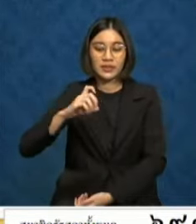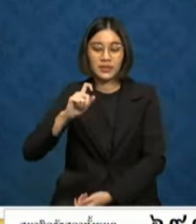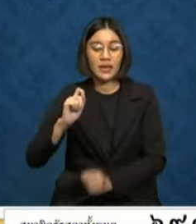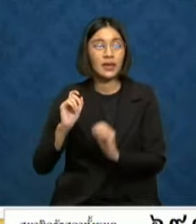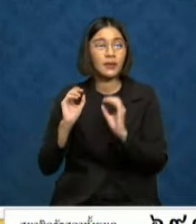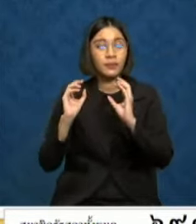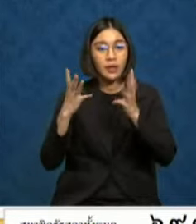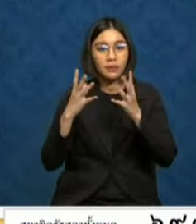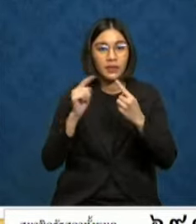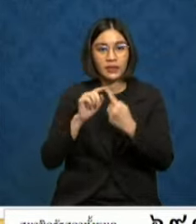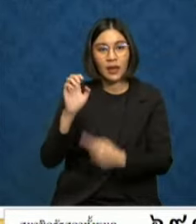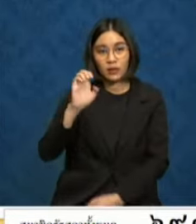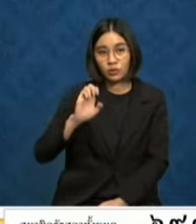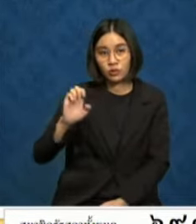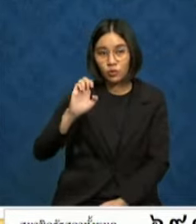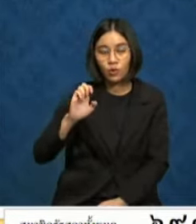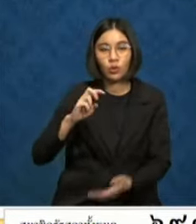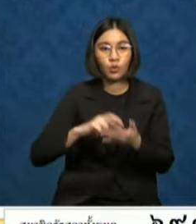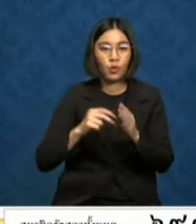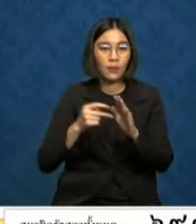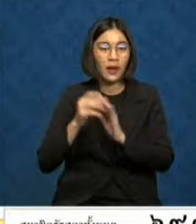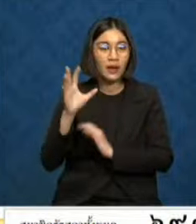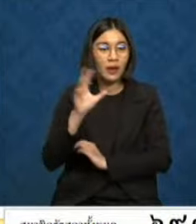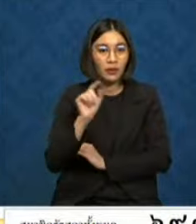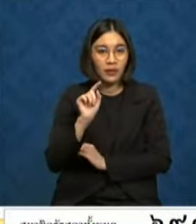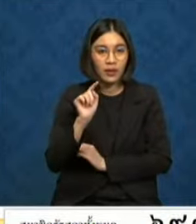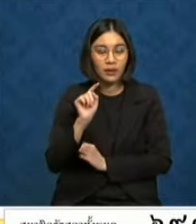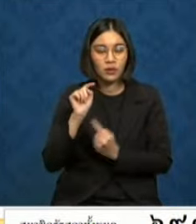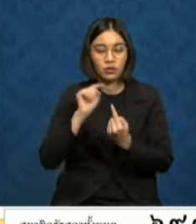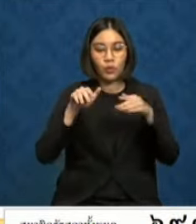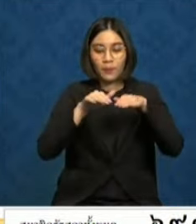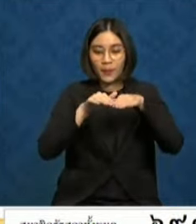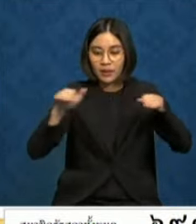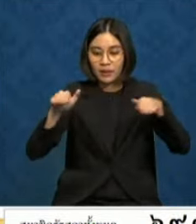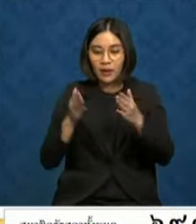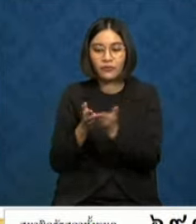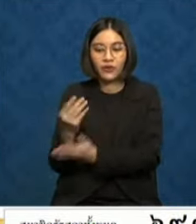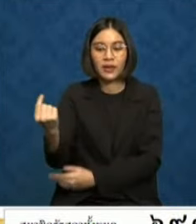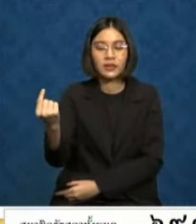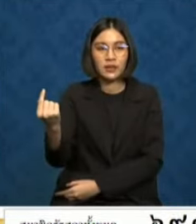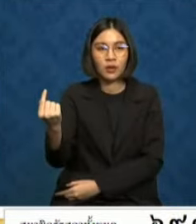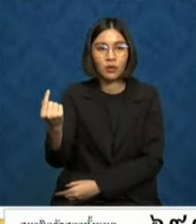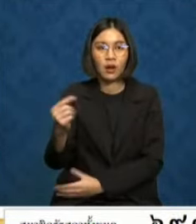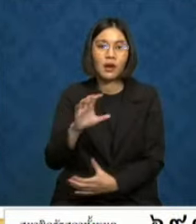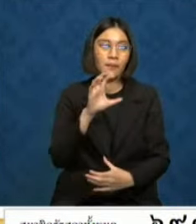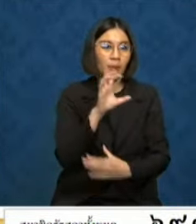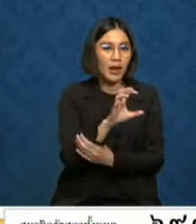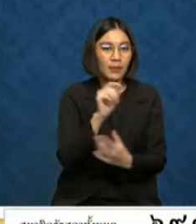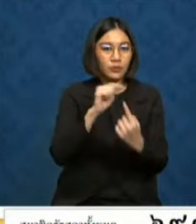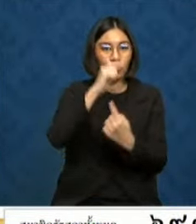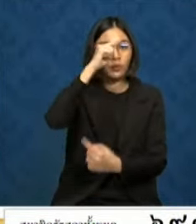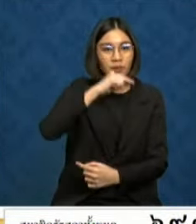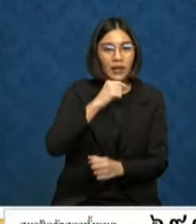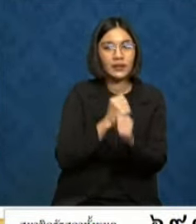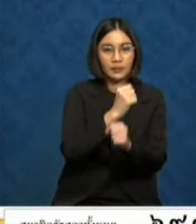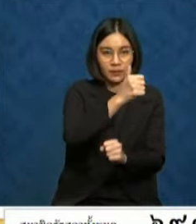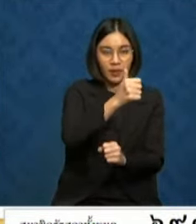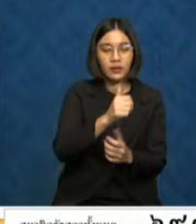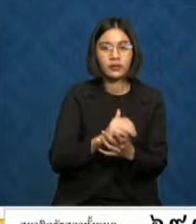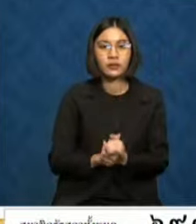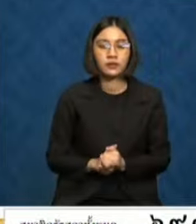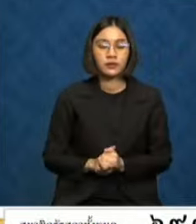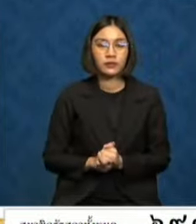สหภาพยุโรปสามารถใช้มาตรการฝ่ายเดียว ปีบังคับกับประเทศไทย